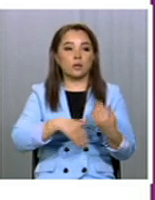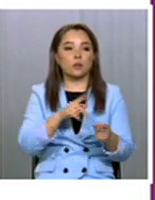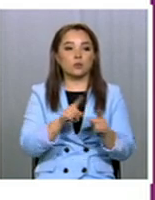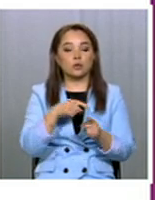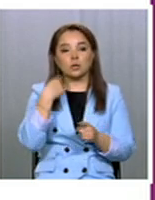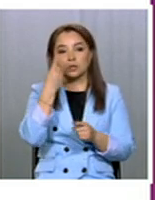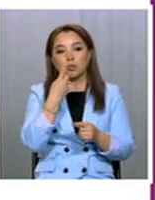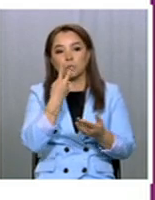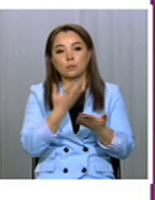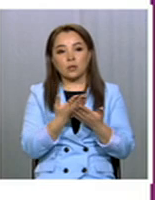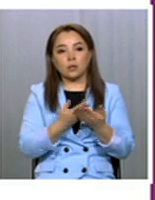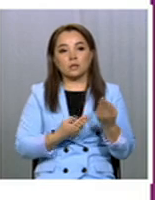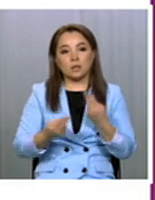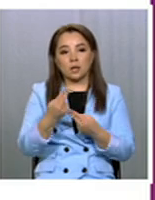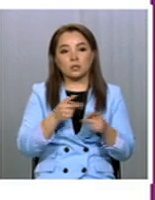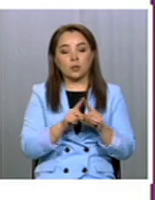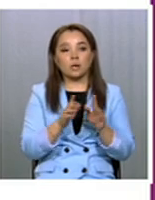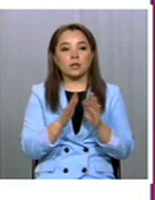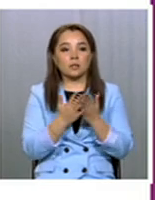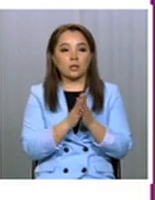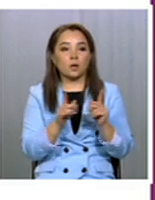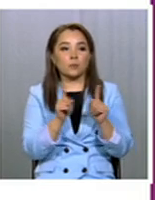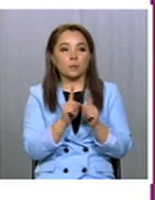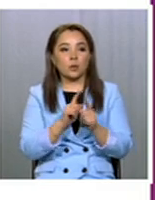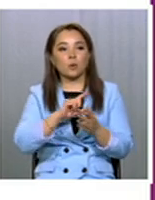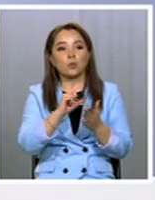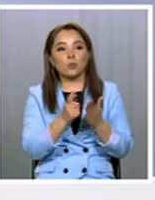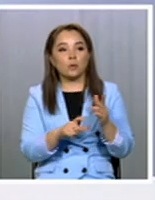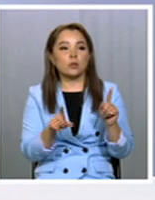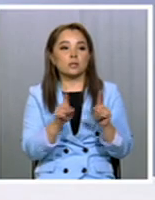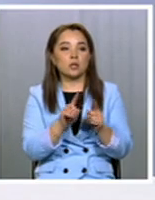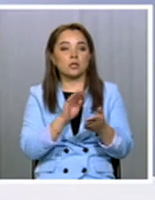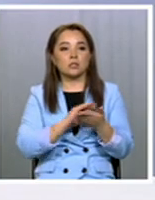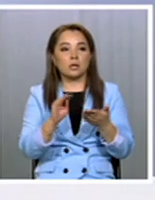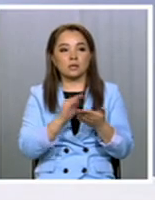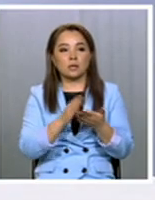бейнелеп, осындай кітаптар, өлеңдер, романдар шығарған болатын.